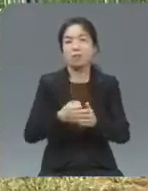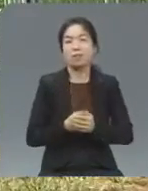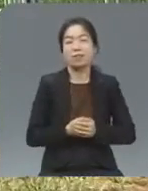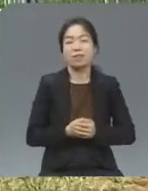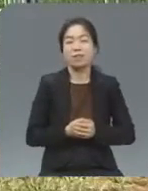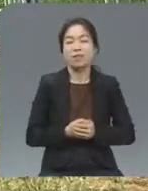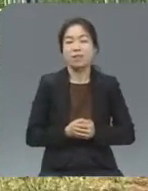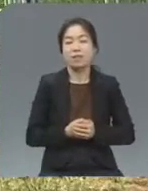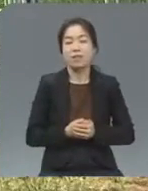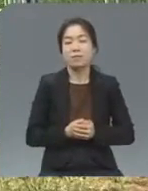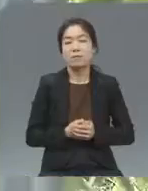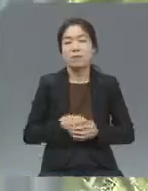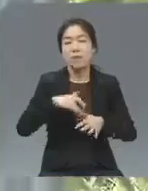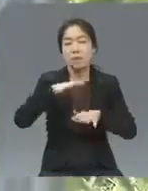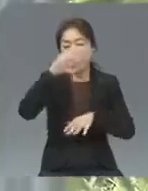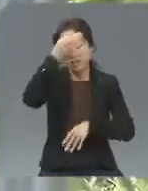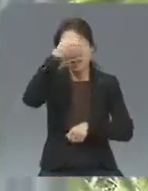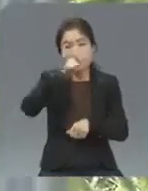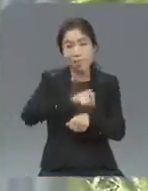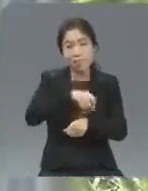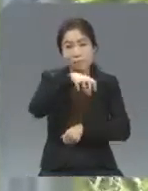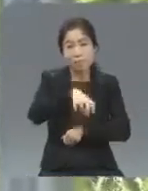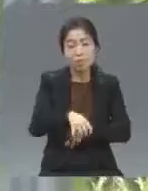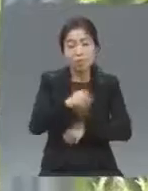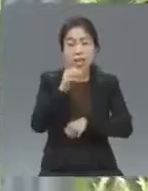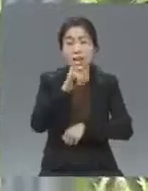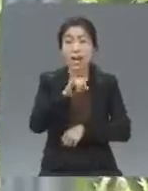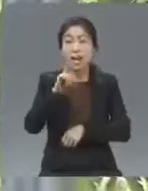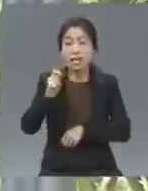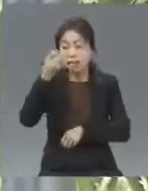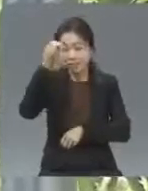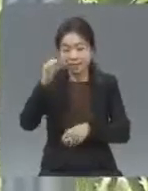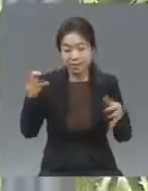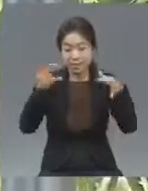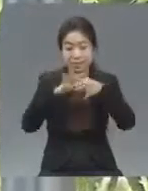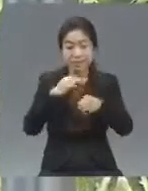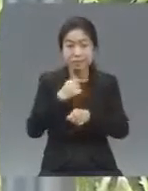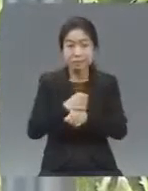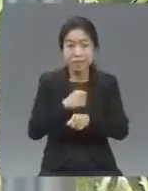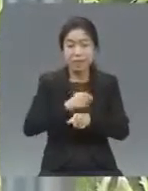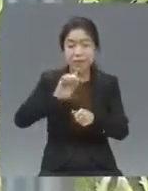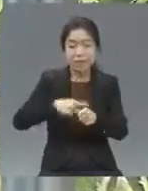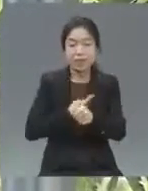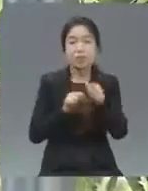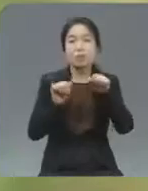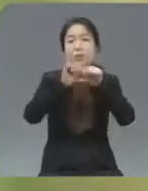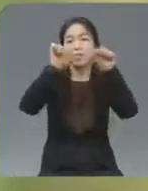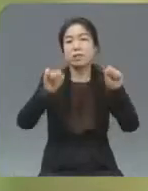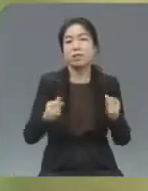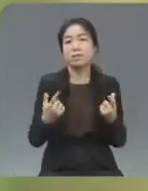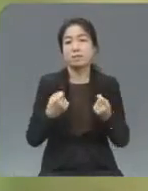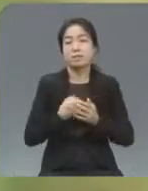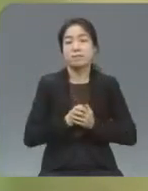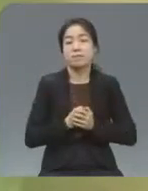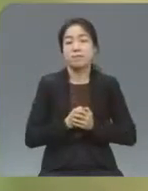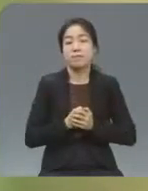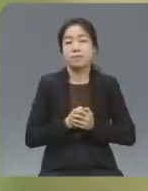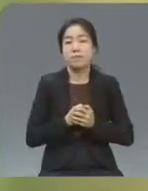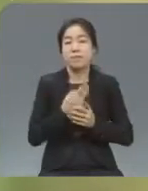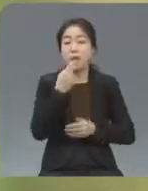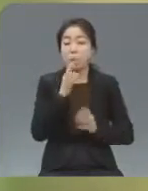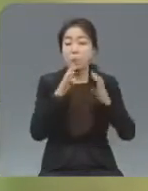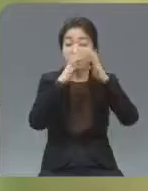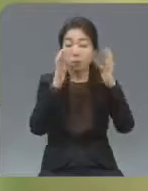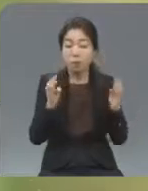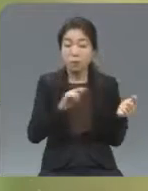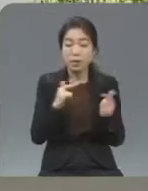충청북도 농업기술원이 ICT 융복합 기술을 활용해 구축한 노지 과수원 자동화 시스템입니다. 온실과 비닐하우스